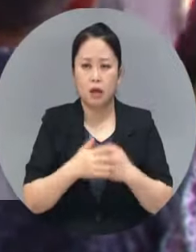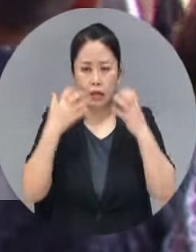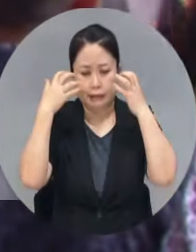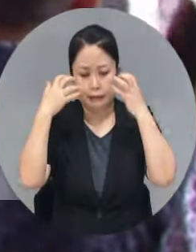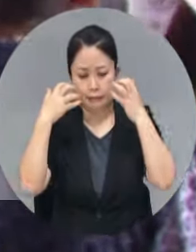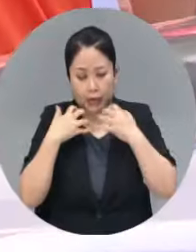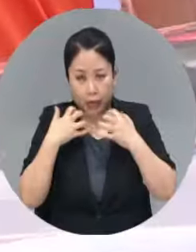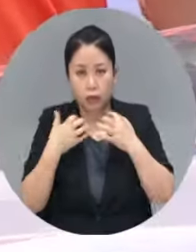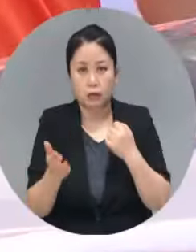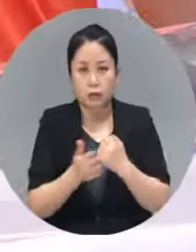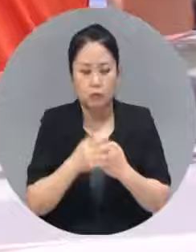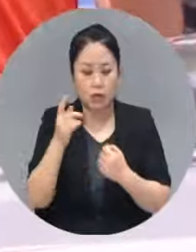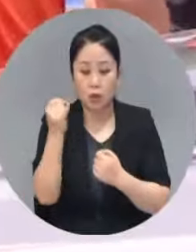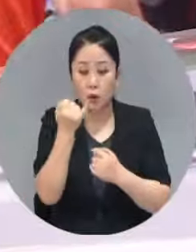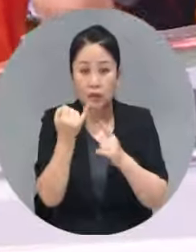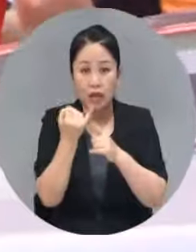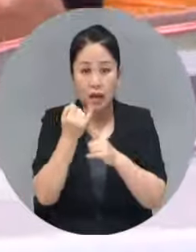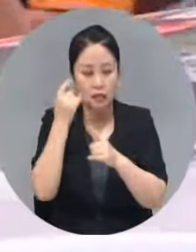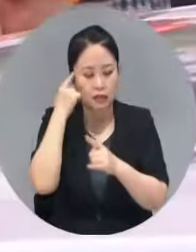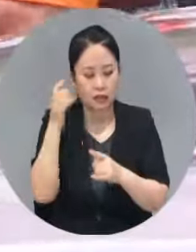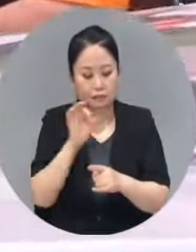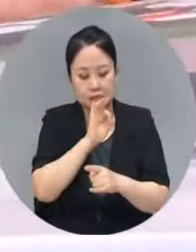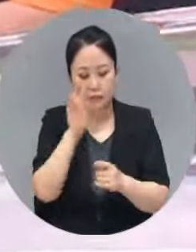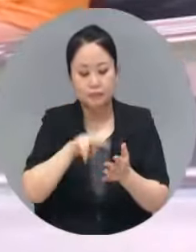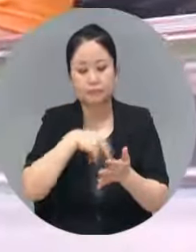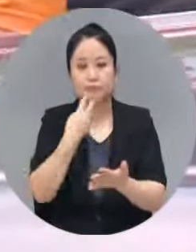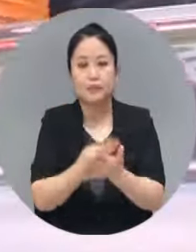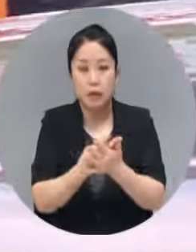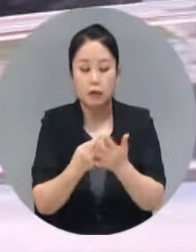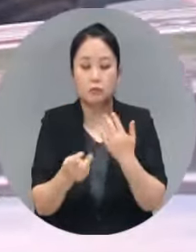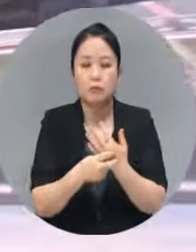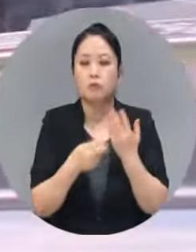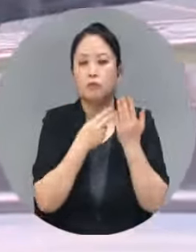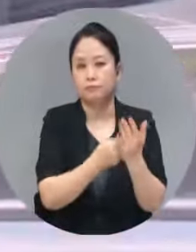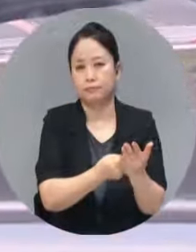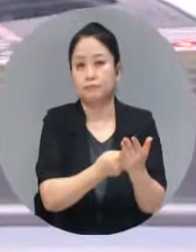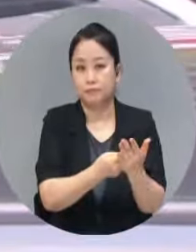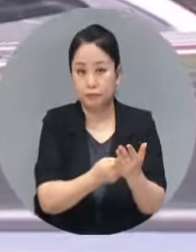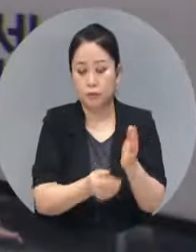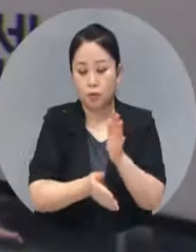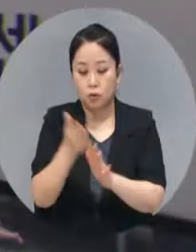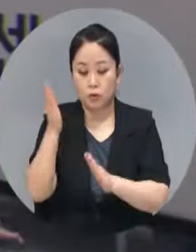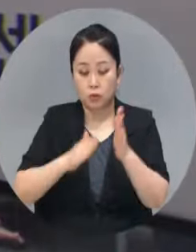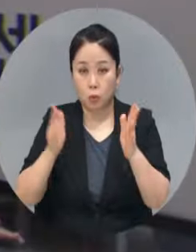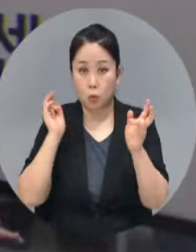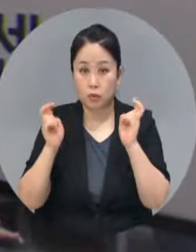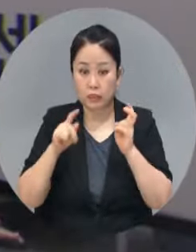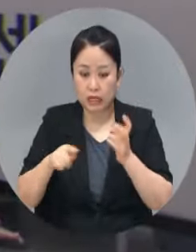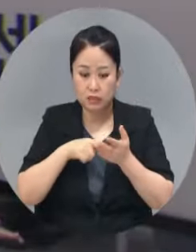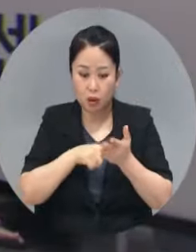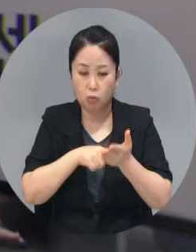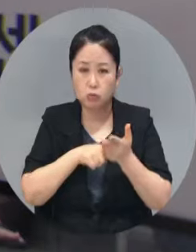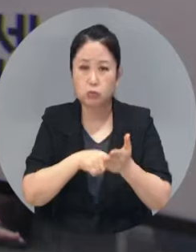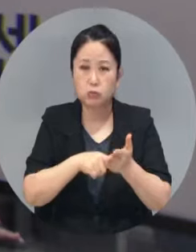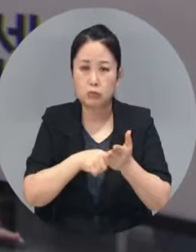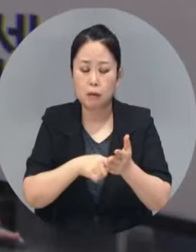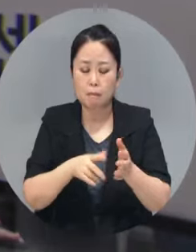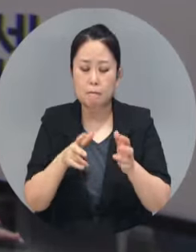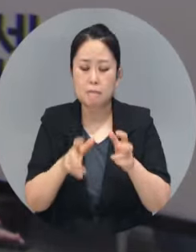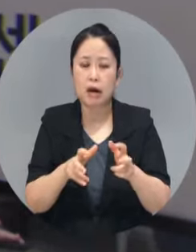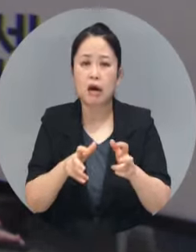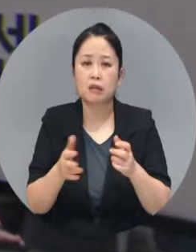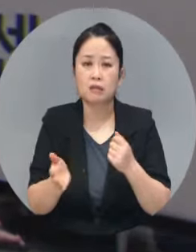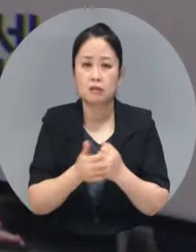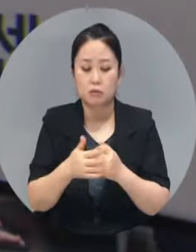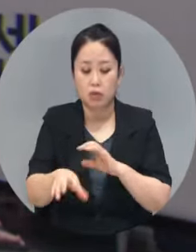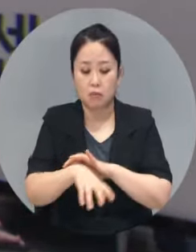여성은 실신에 쓰러져 병원으로 이송되기도 했습니다. 부산 도시공사 접수 행정도 마비돼 추첨을 위한